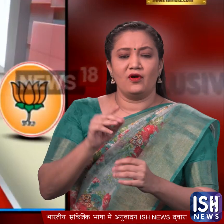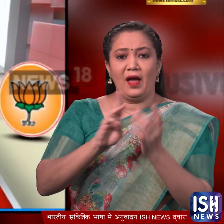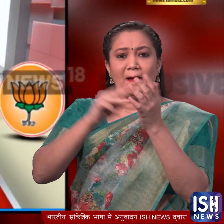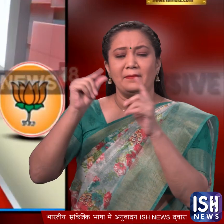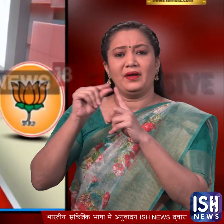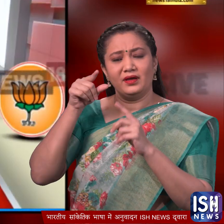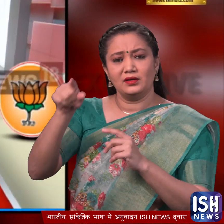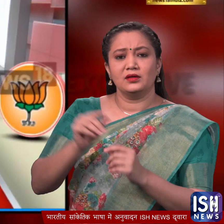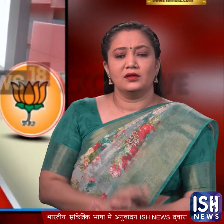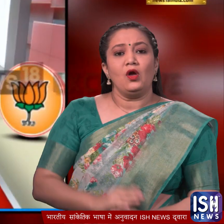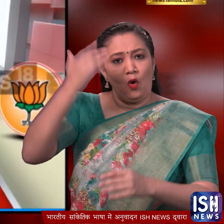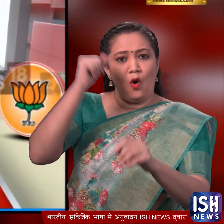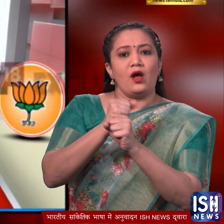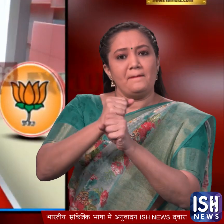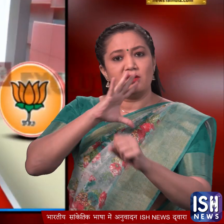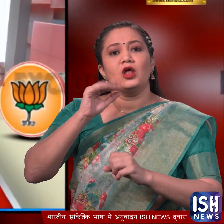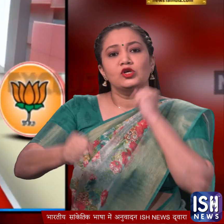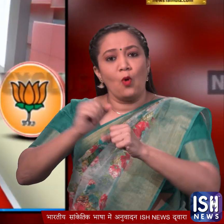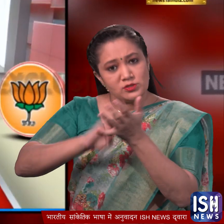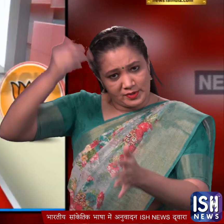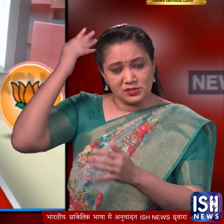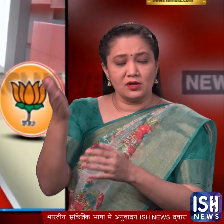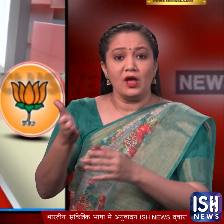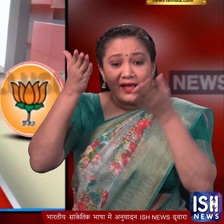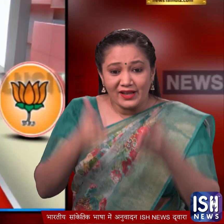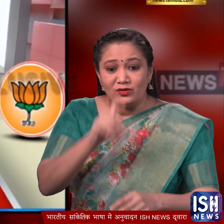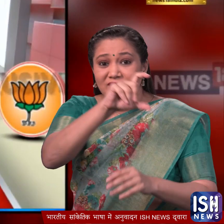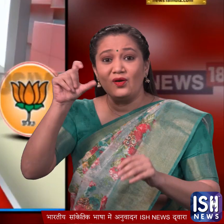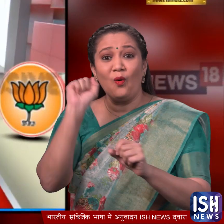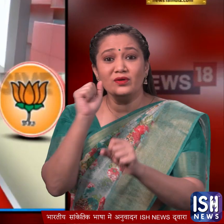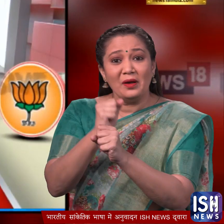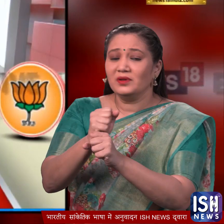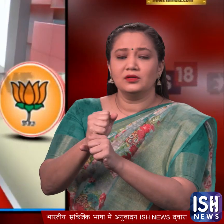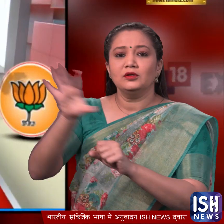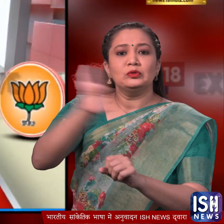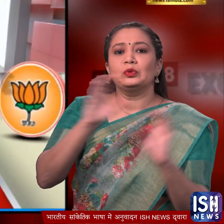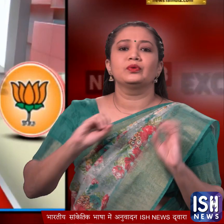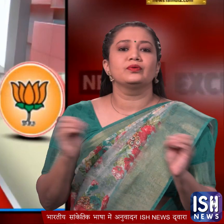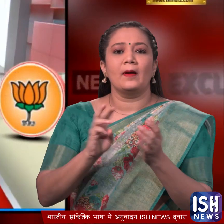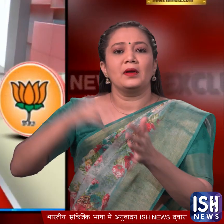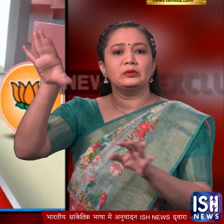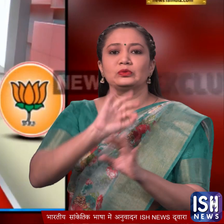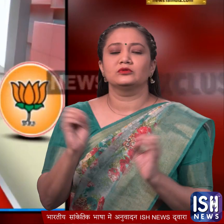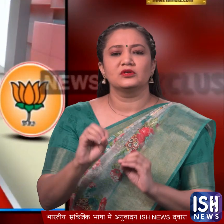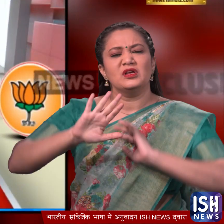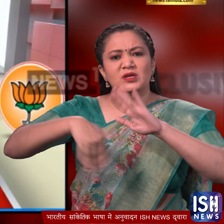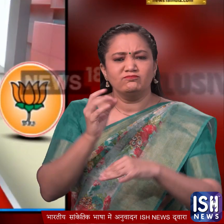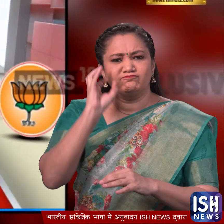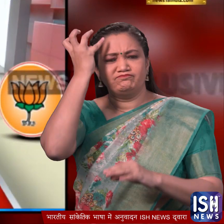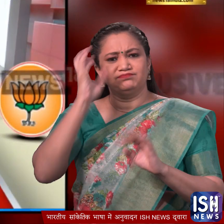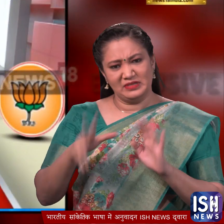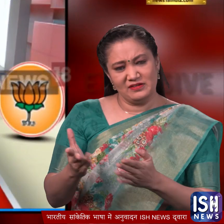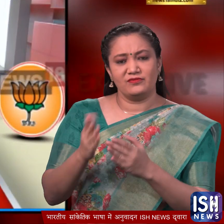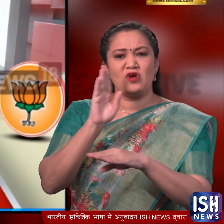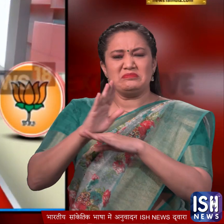विधायक राणा गुरमीत कैप्टन अमरिंदर सिंह सरकार में खेल मंत्री भी थे, लेकिन मौजूदा सीएम चरणजीत सिंह चन्नी ने उन्हें अपनी कैबिनेट में शामिल नहीं किया, जिसके बाद से ही